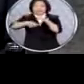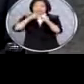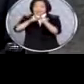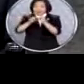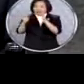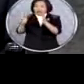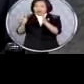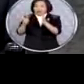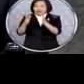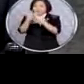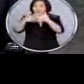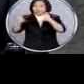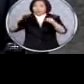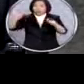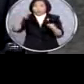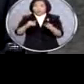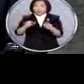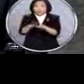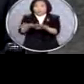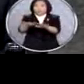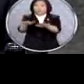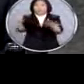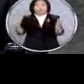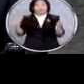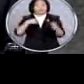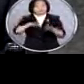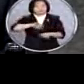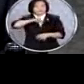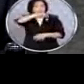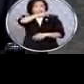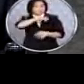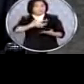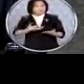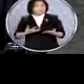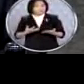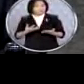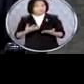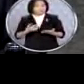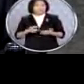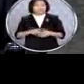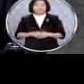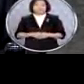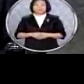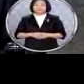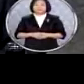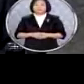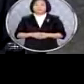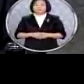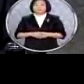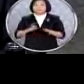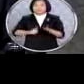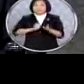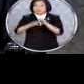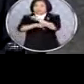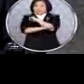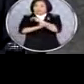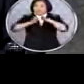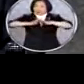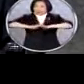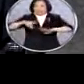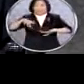内就网络加速，但是我们现在的许多这些方面的这个产业完全没有基础的建